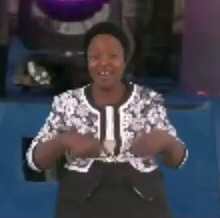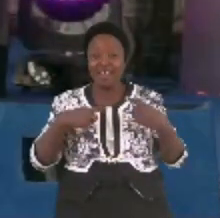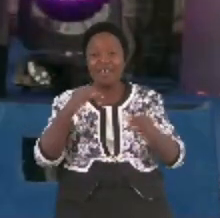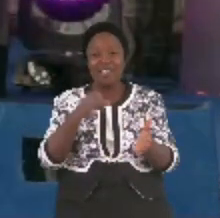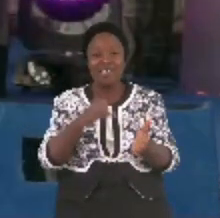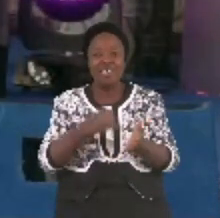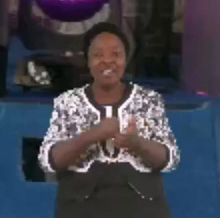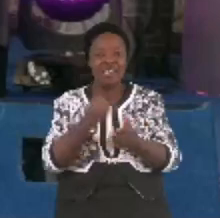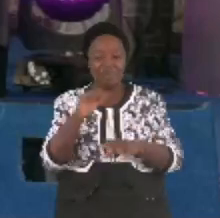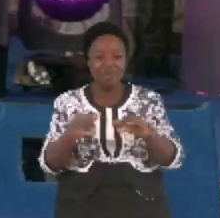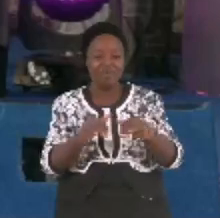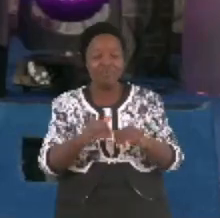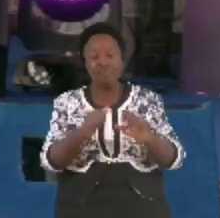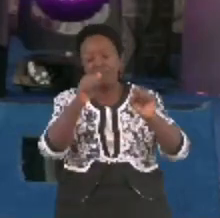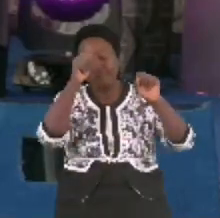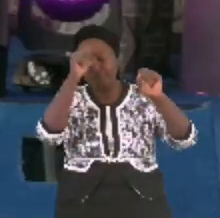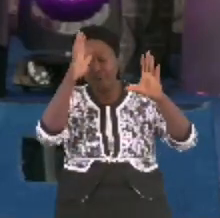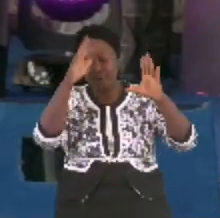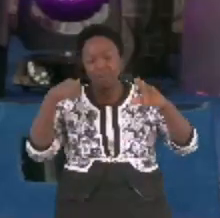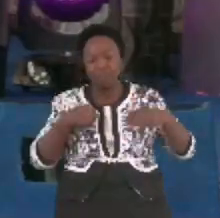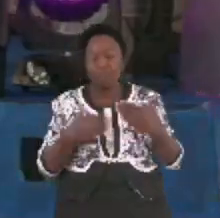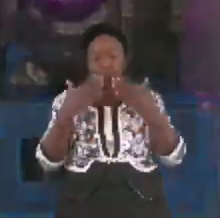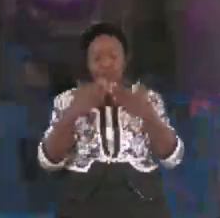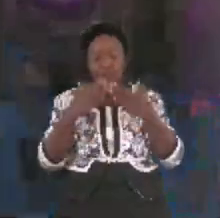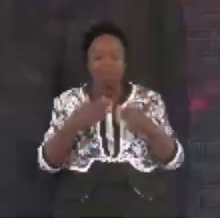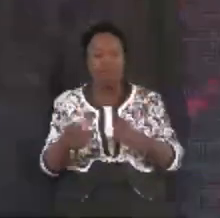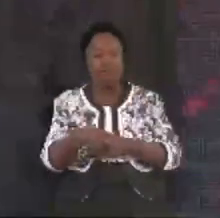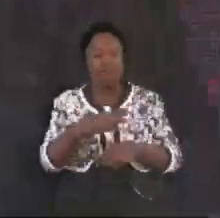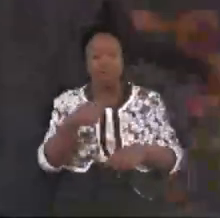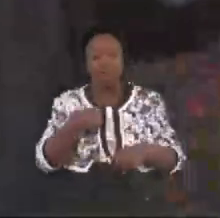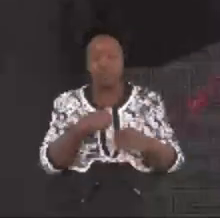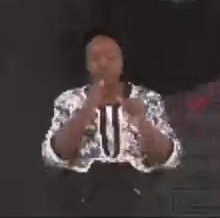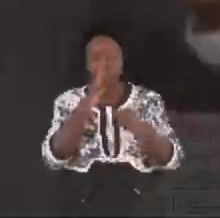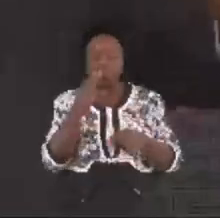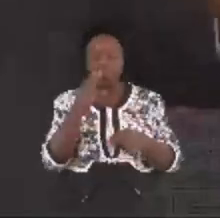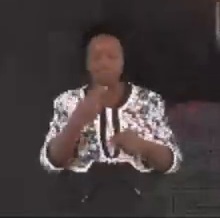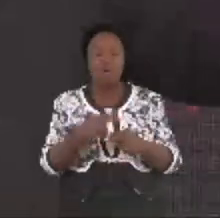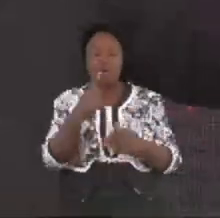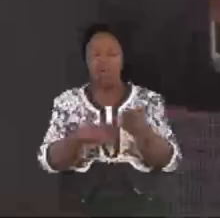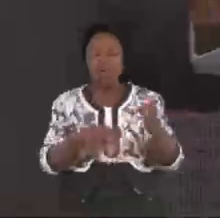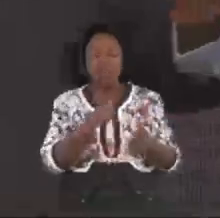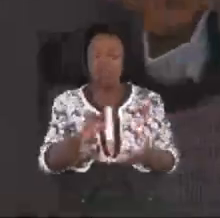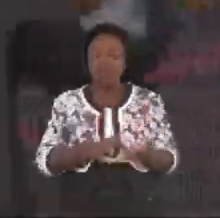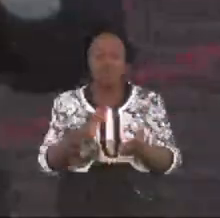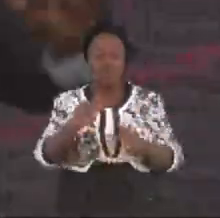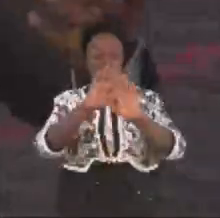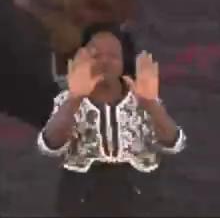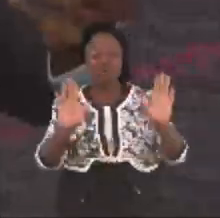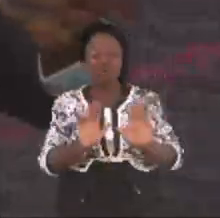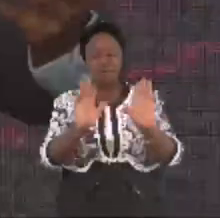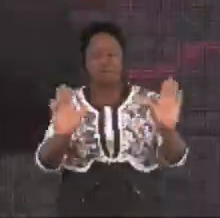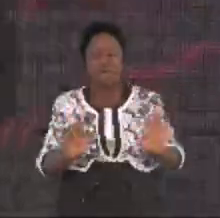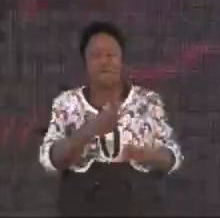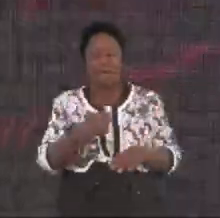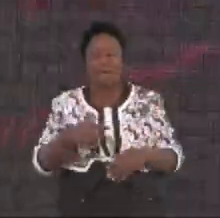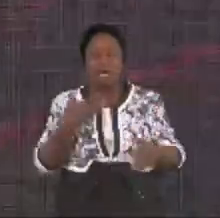fait. Père, nous te remercions aujourd'hui. Nous bénissons ton nom. Quel dimanche glorieux.